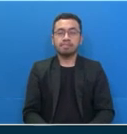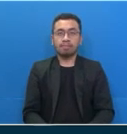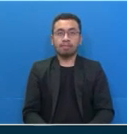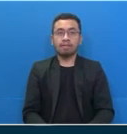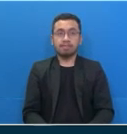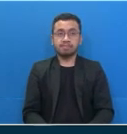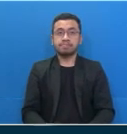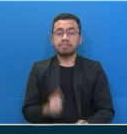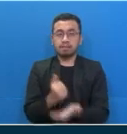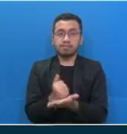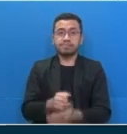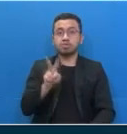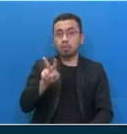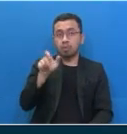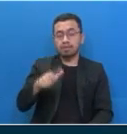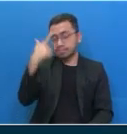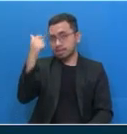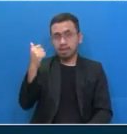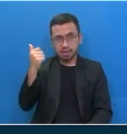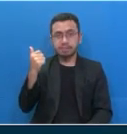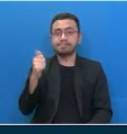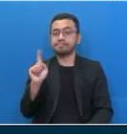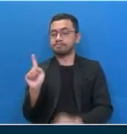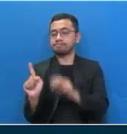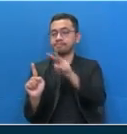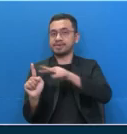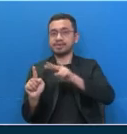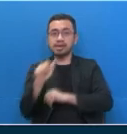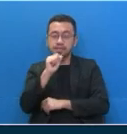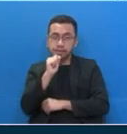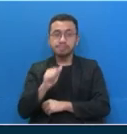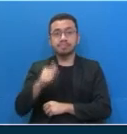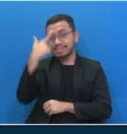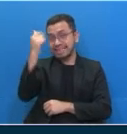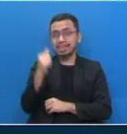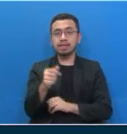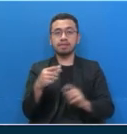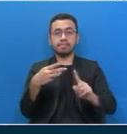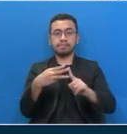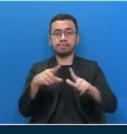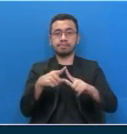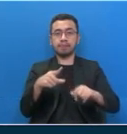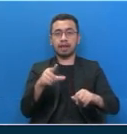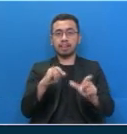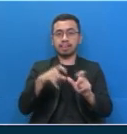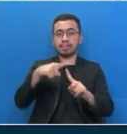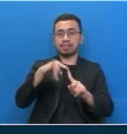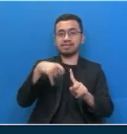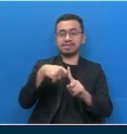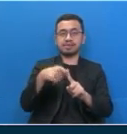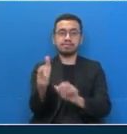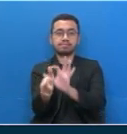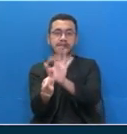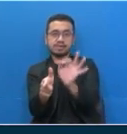ada 2 ahli yang diperiksa secara terbuka. Pertama adalah ahli balistik, ini menjelaskan soal hasil uji balistik dari 10